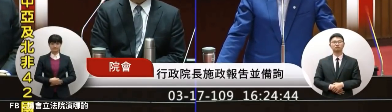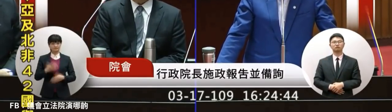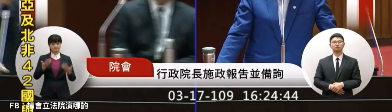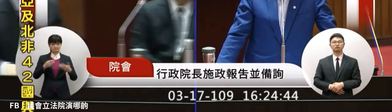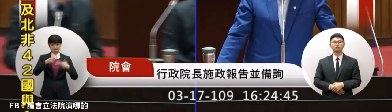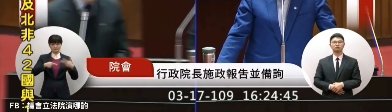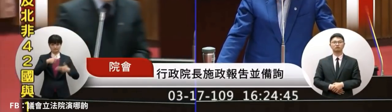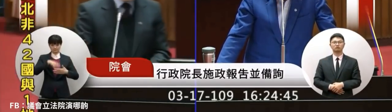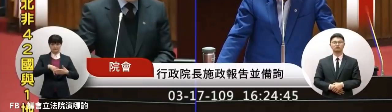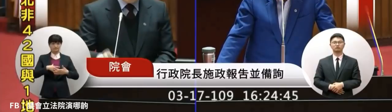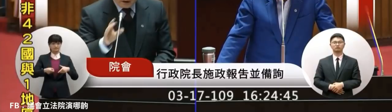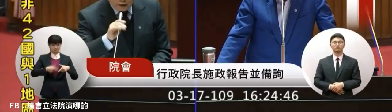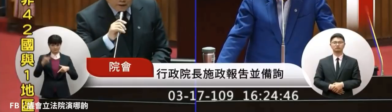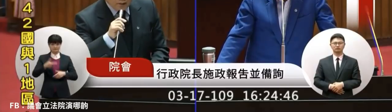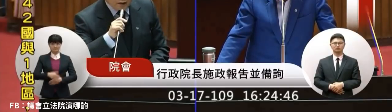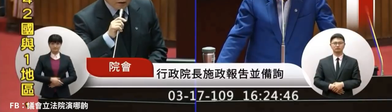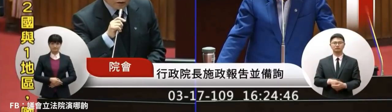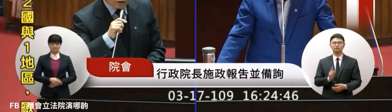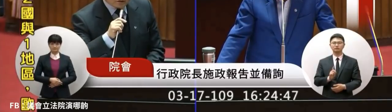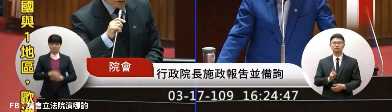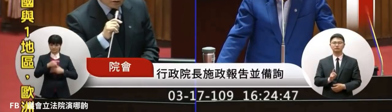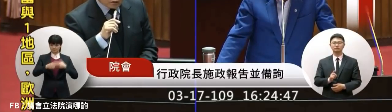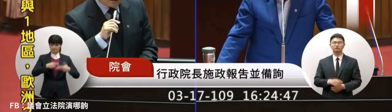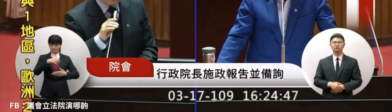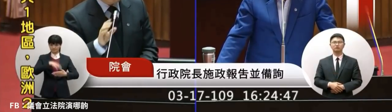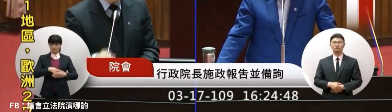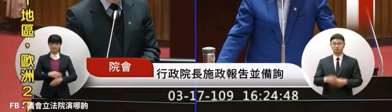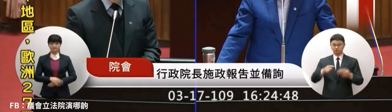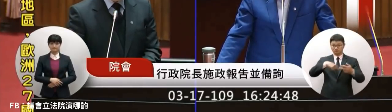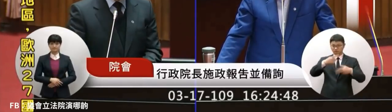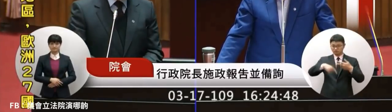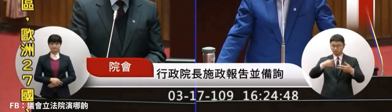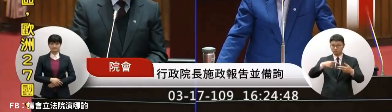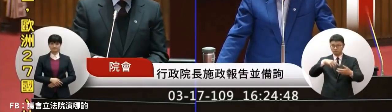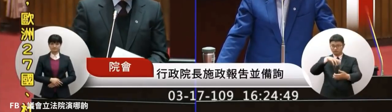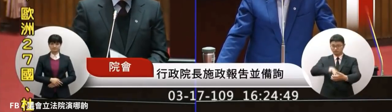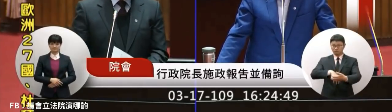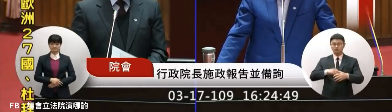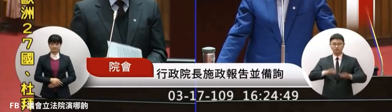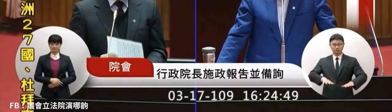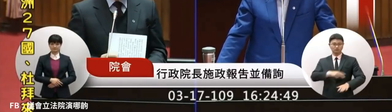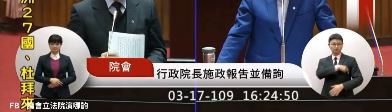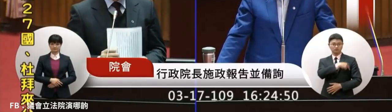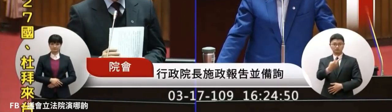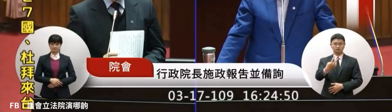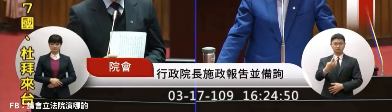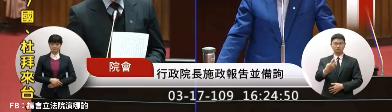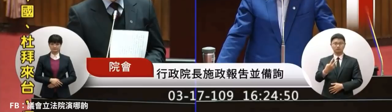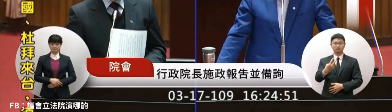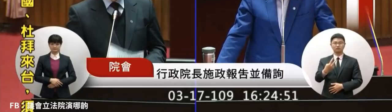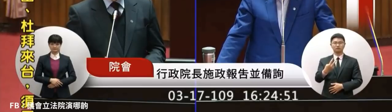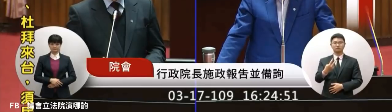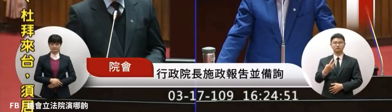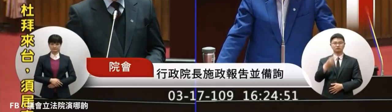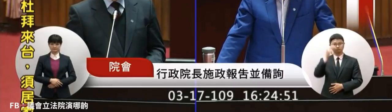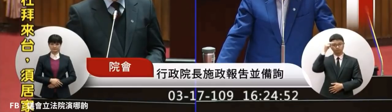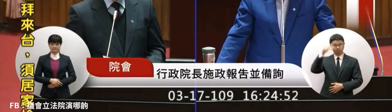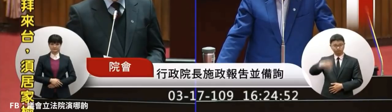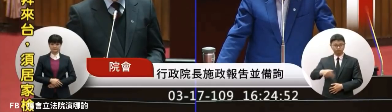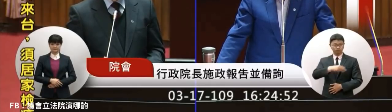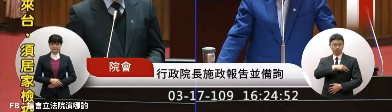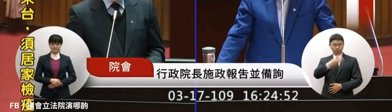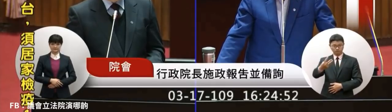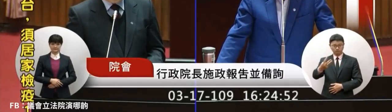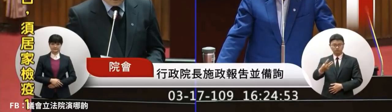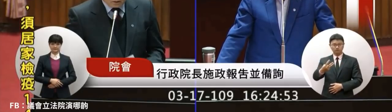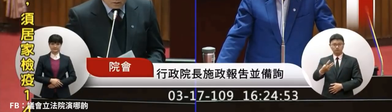个礼拜内就可以了。 啊？ 一个礼拜内就可以。 一个礼拜。 是。 今天礼拜二，下个礼拜三以前